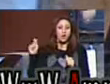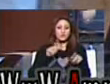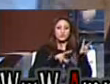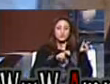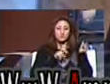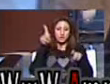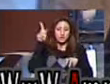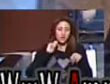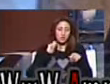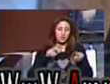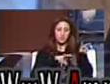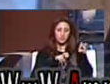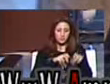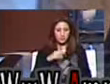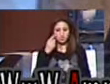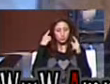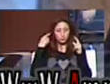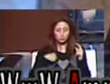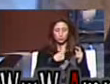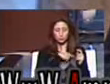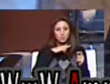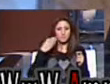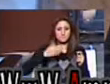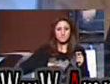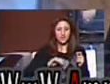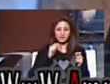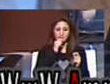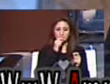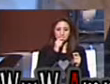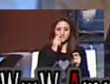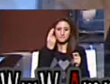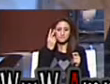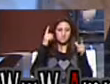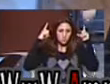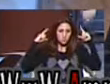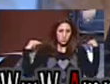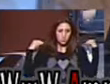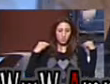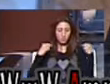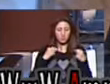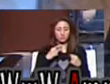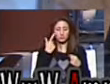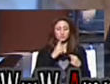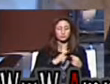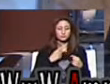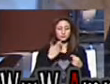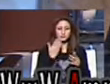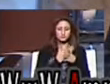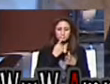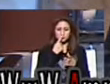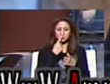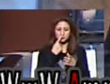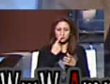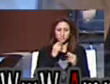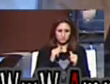بعدما لقي طبيب مصرعه. تعرضت ممرضتين لاختلاق في حضانه خاصه بالدهليه نتيجه استنشاقهم عادم